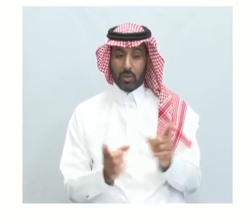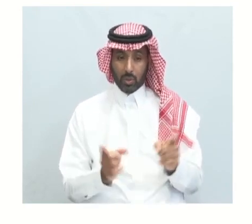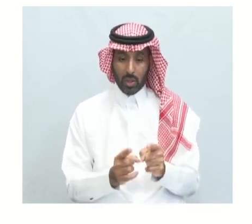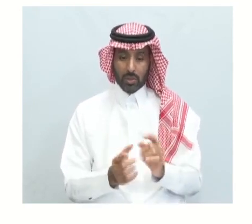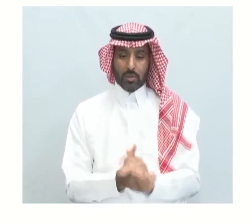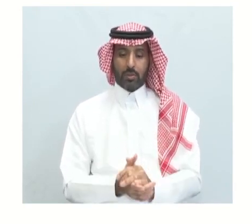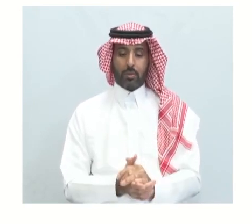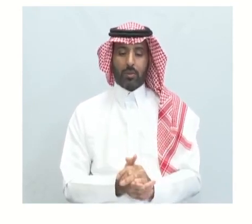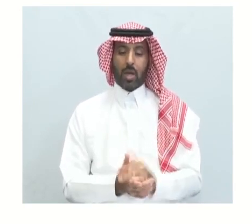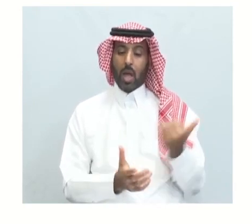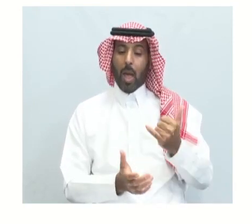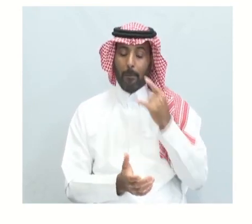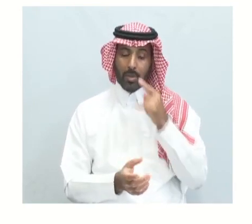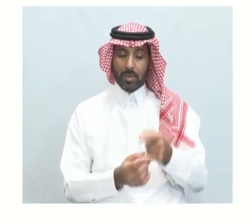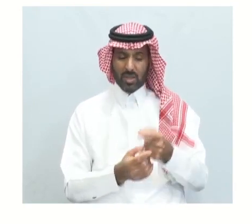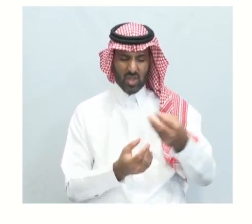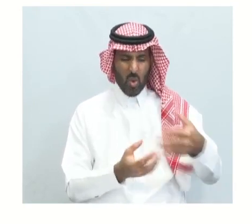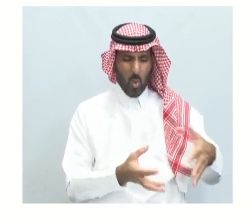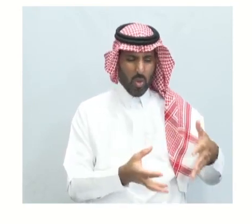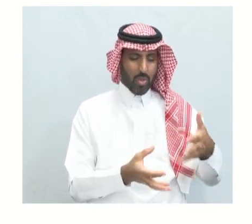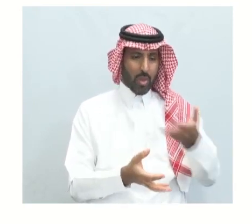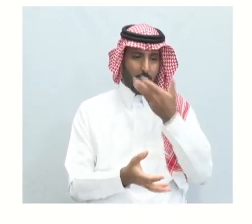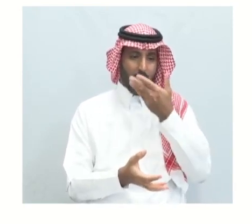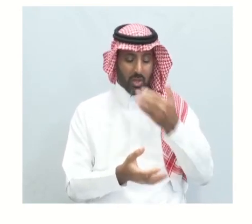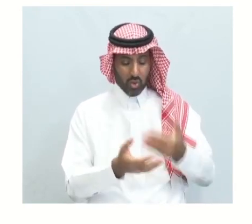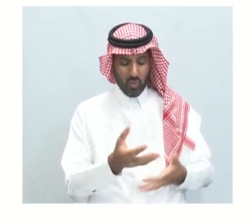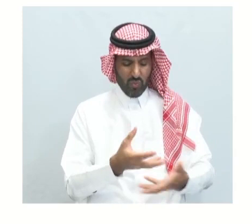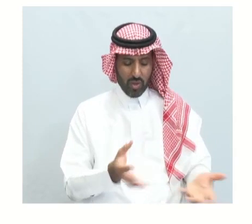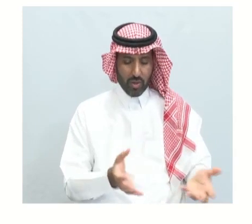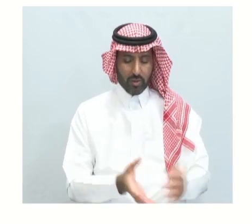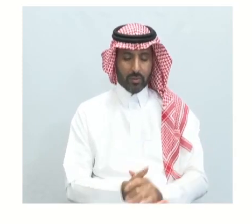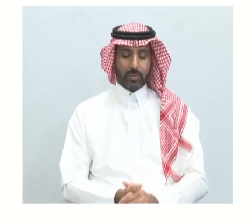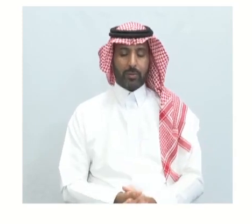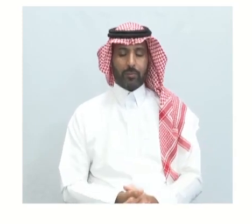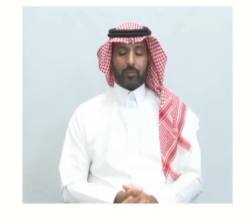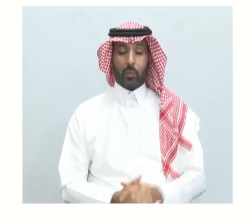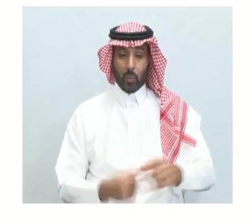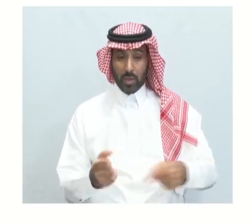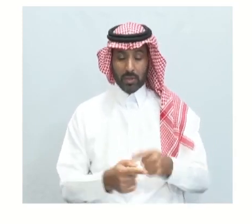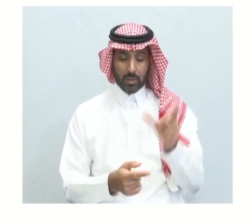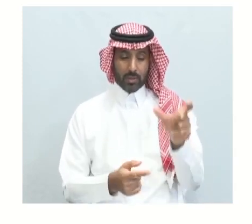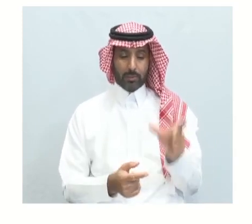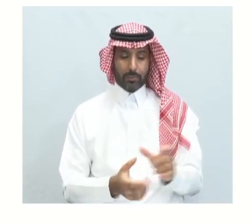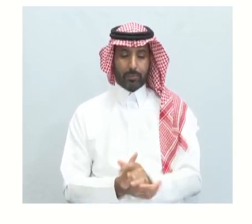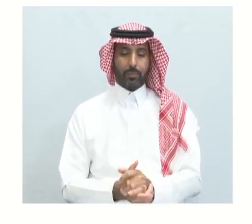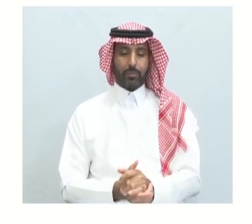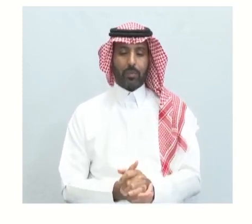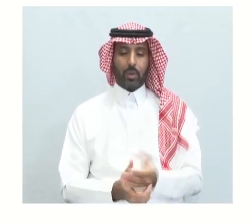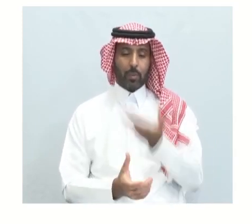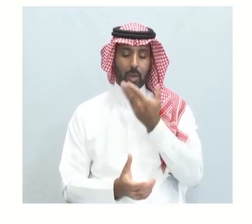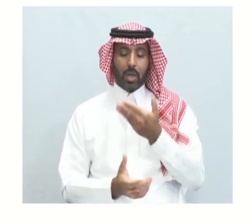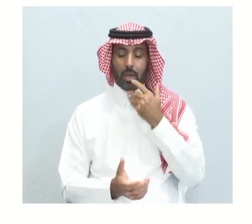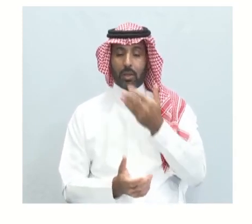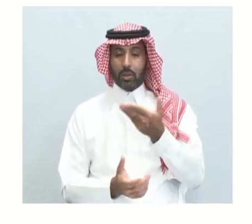تلخص اهم مصادر التلوث للمياه الجوفيه في مراجعه المفردات ذكرنا المياه الجوفيه